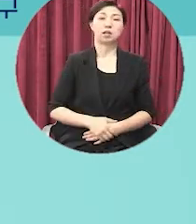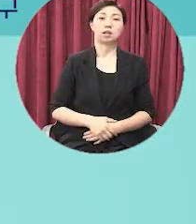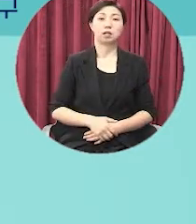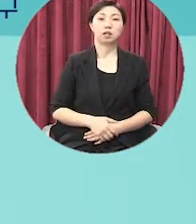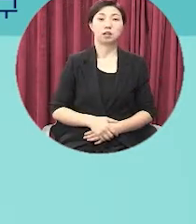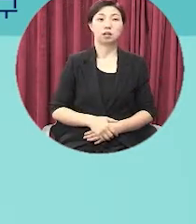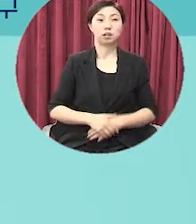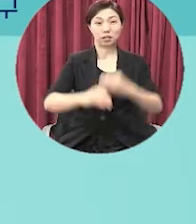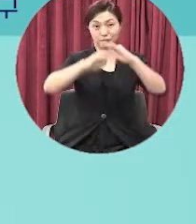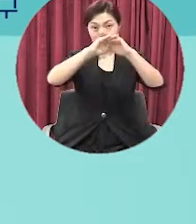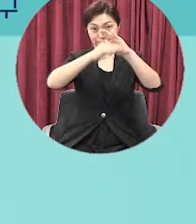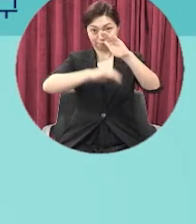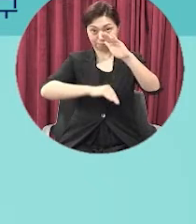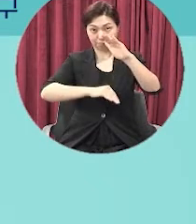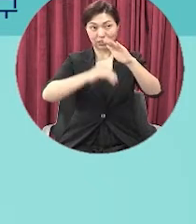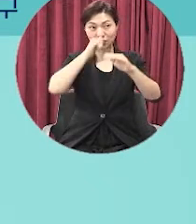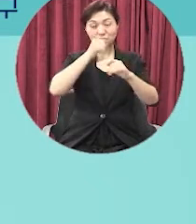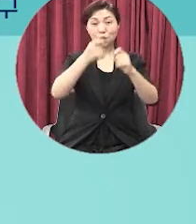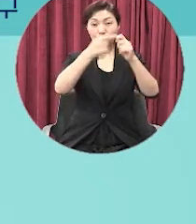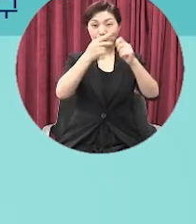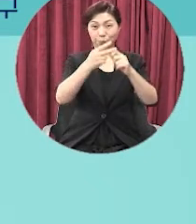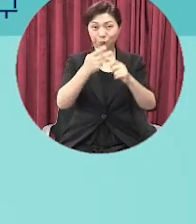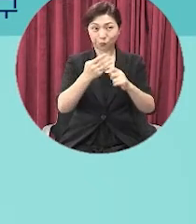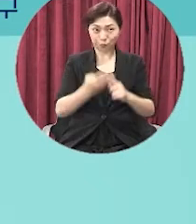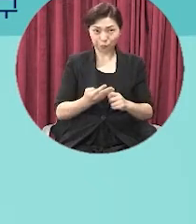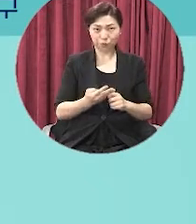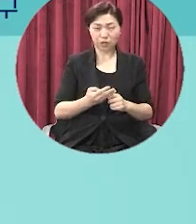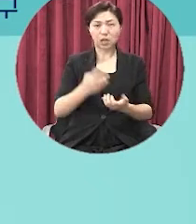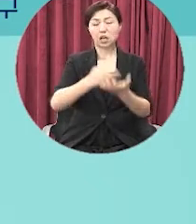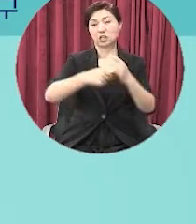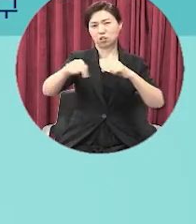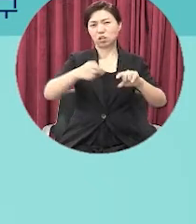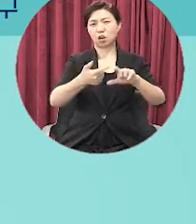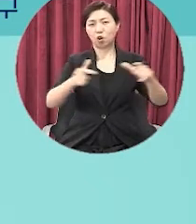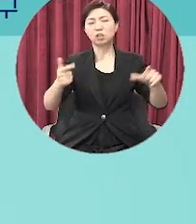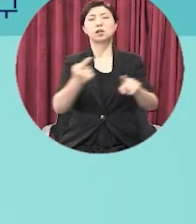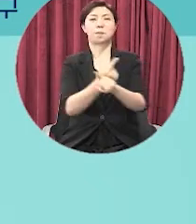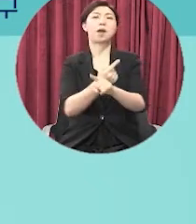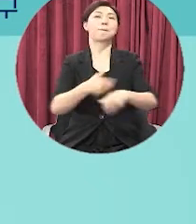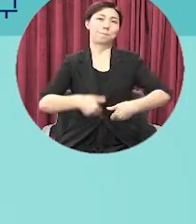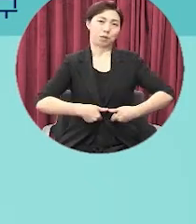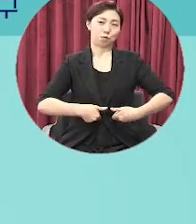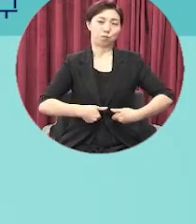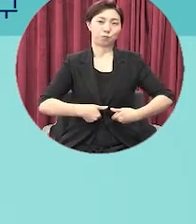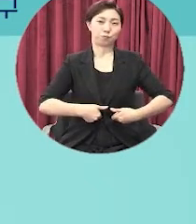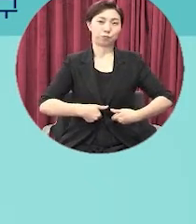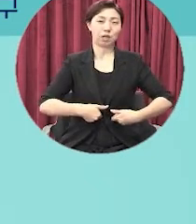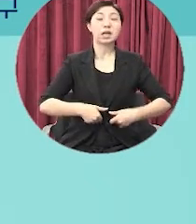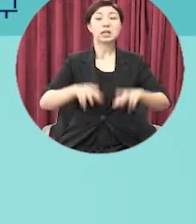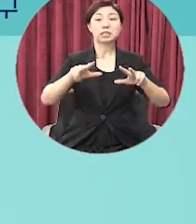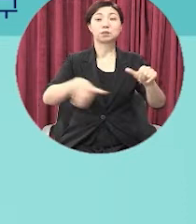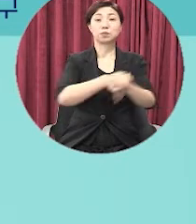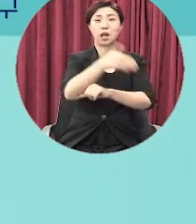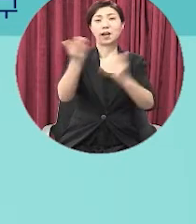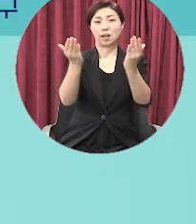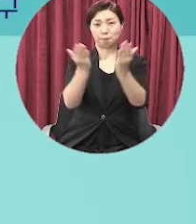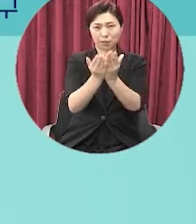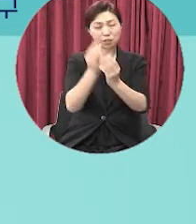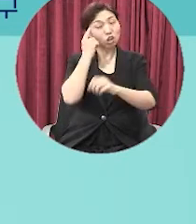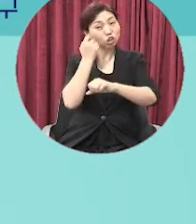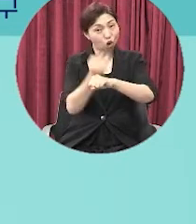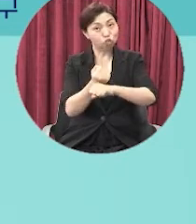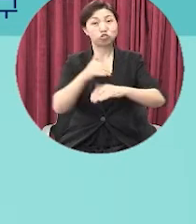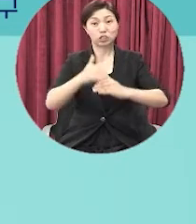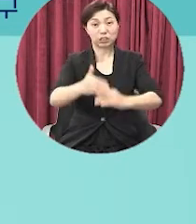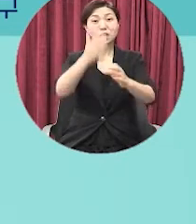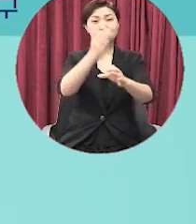있는 그룹까지 이런 그제도 에게 턴 뭐 그런 것에 의해서 어 시 적절한 방향으로 진행되고 또 마침